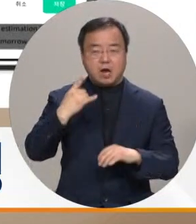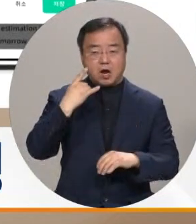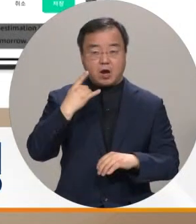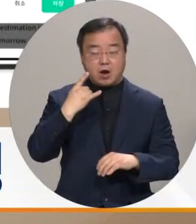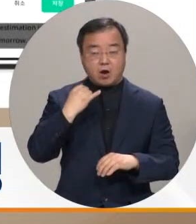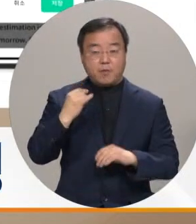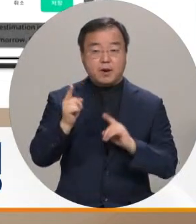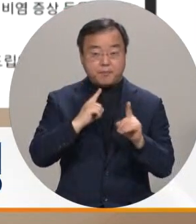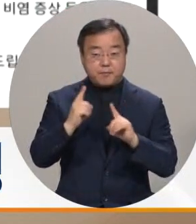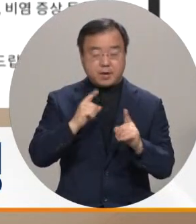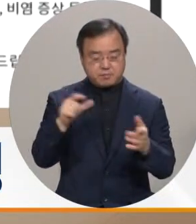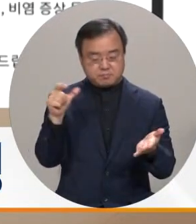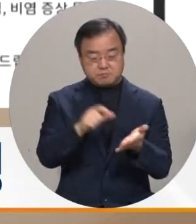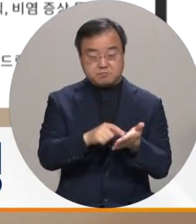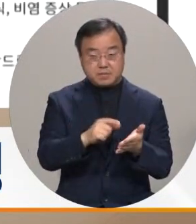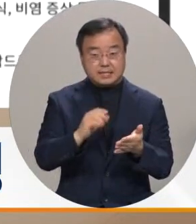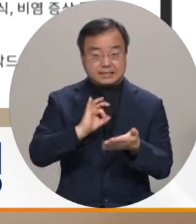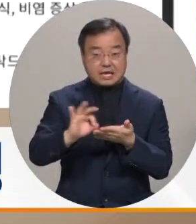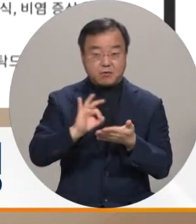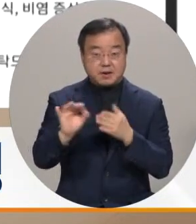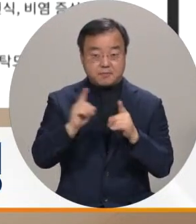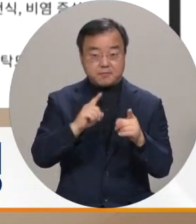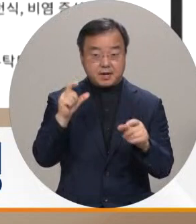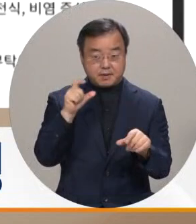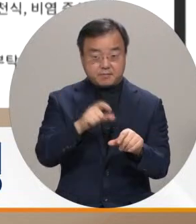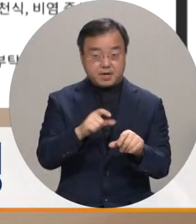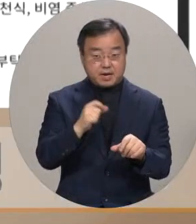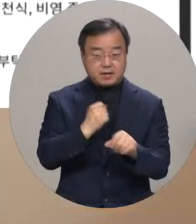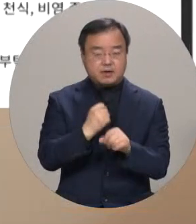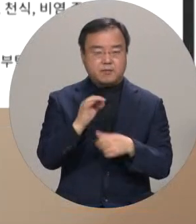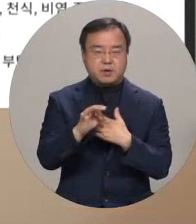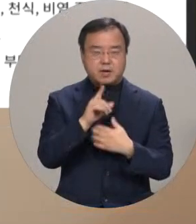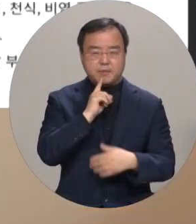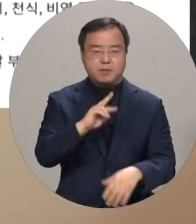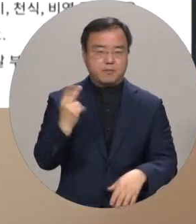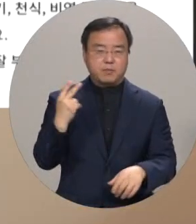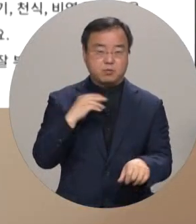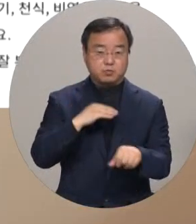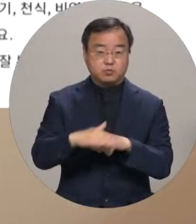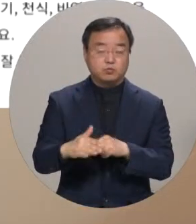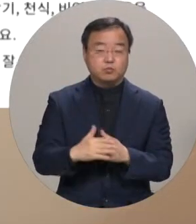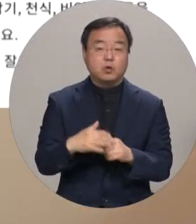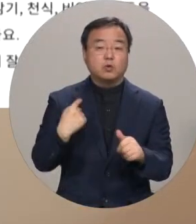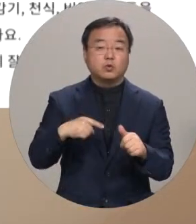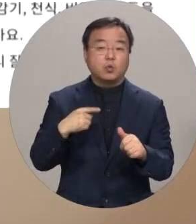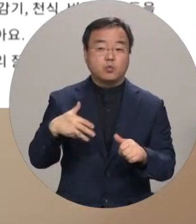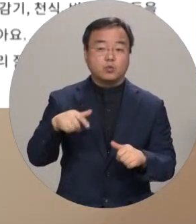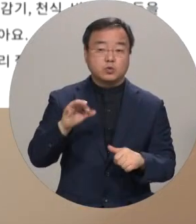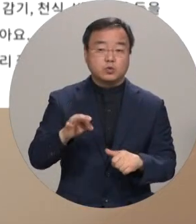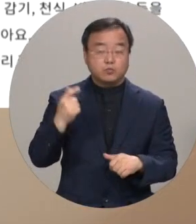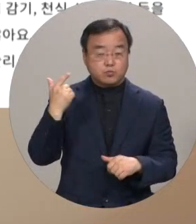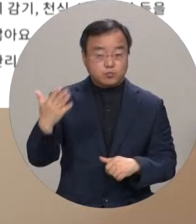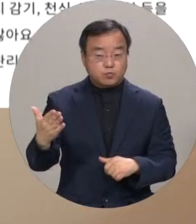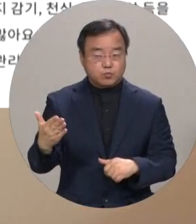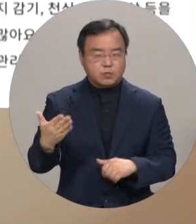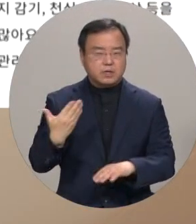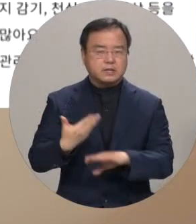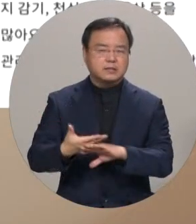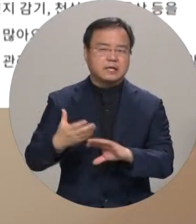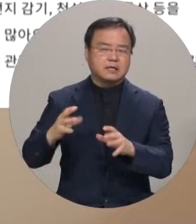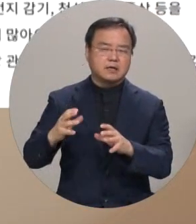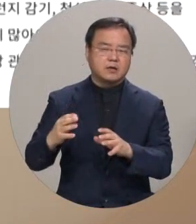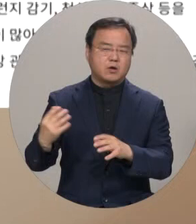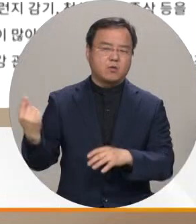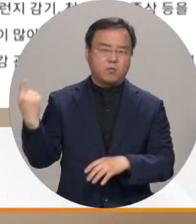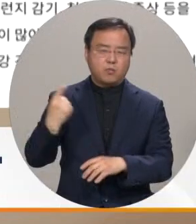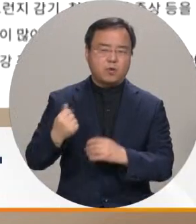알림장이 자동으로 번역돼서 출력되는 방식입니다 어예 교육청에 물어보니까 사실 이전에는 이주배경 여성 활동가들이